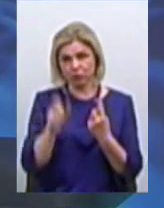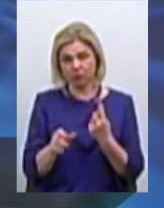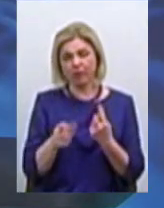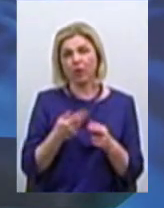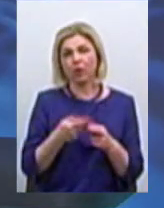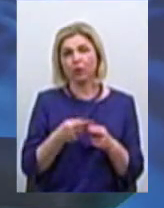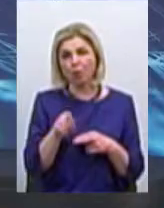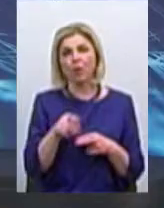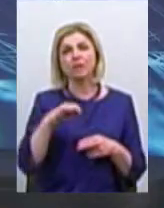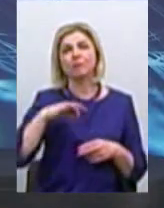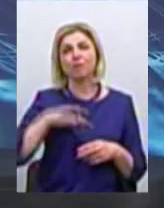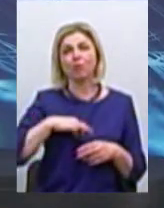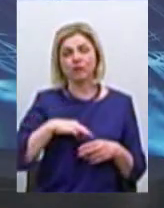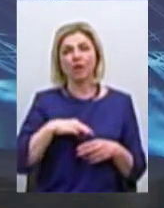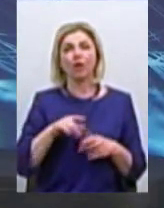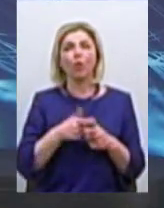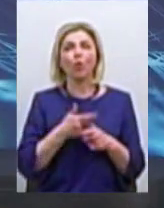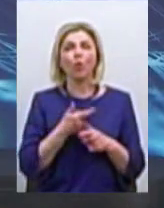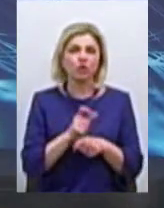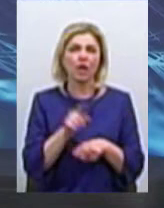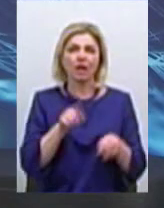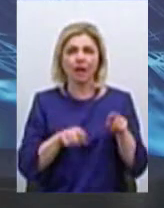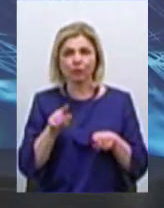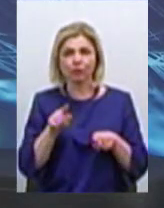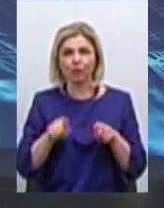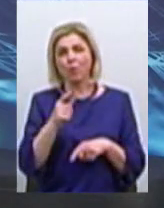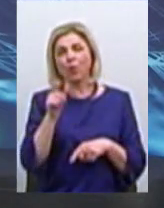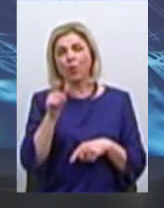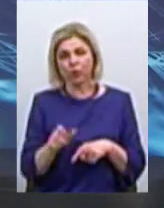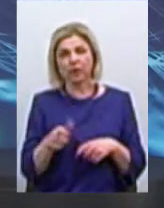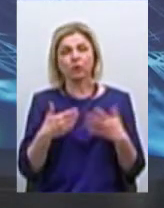тому застосовуються дуже рідко, тому що людина вже